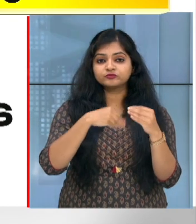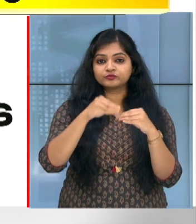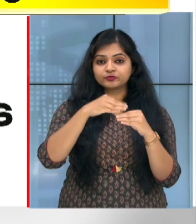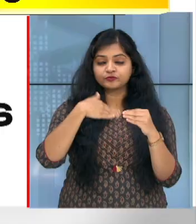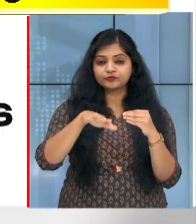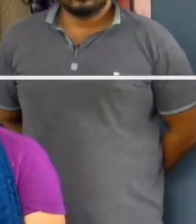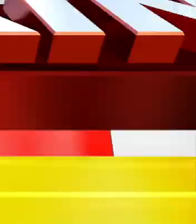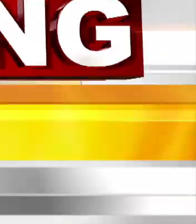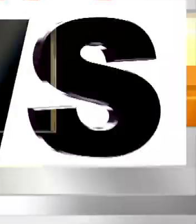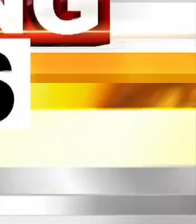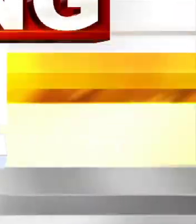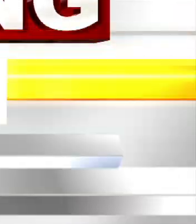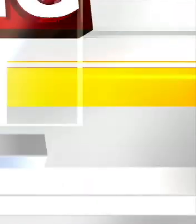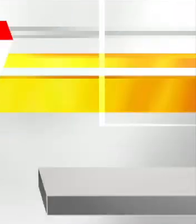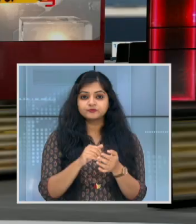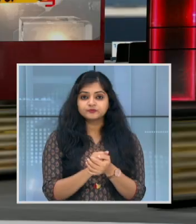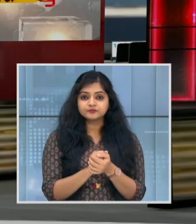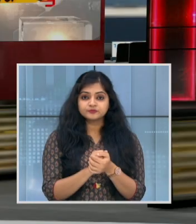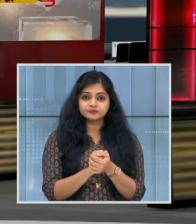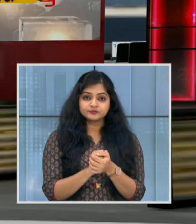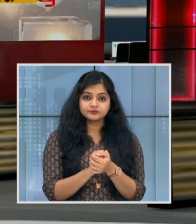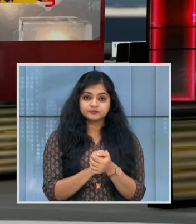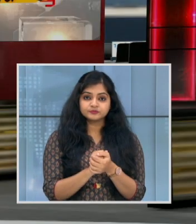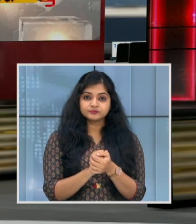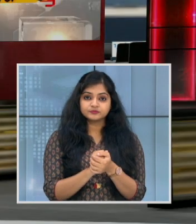ശരി, അഭിജിത്ത് മുഴക്കുന്നാണ് കോഴിക്കോട് നിന്ന് വിശദാംശങ്ങൾ നൽകിയത്.